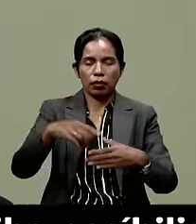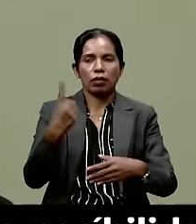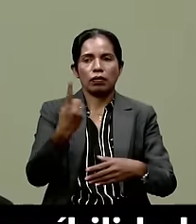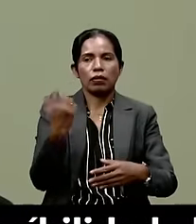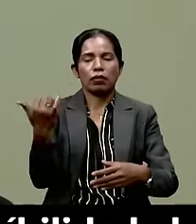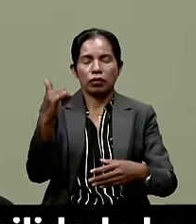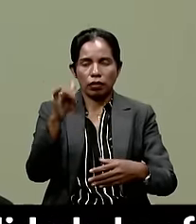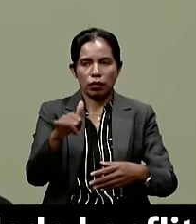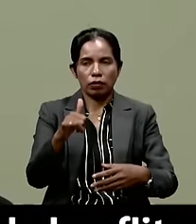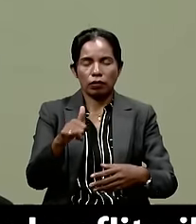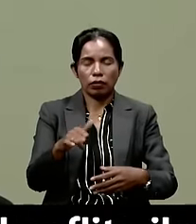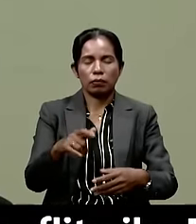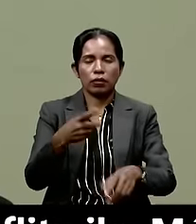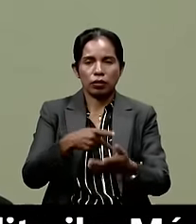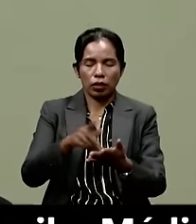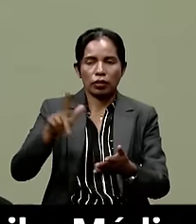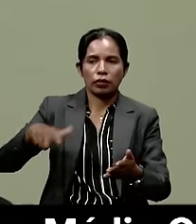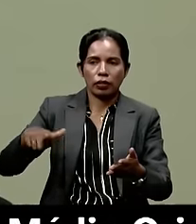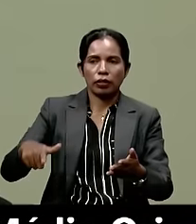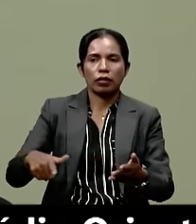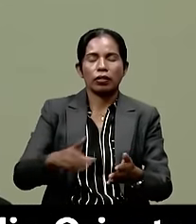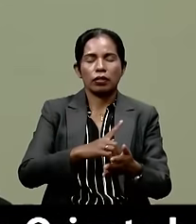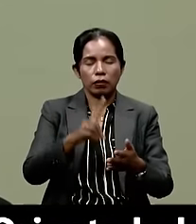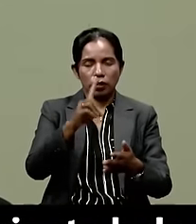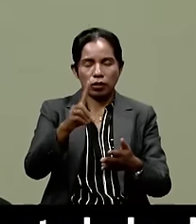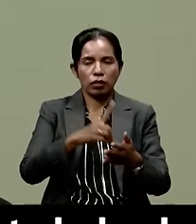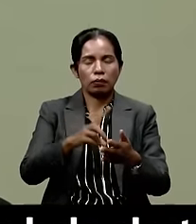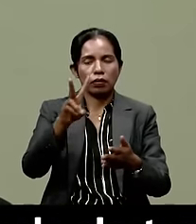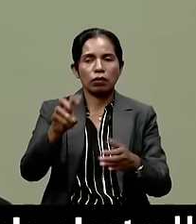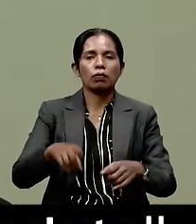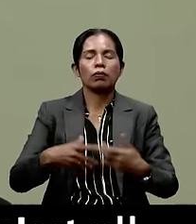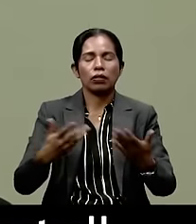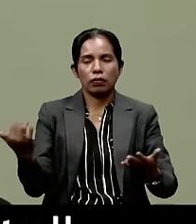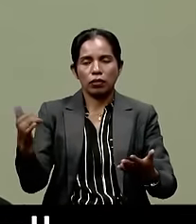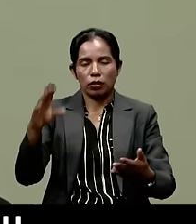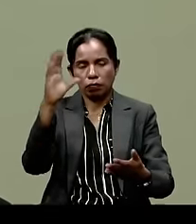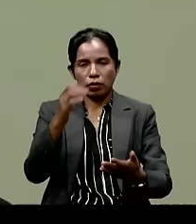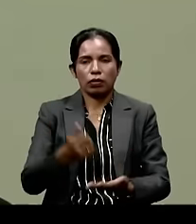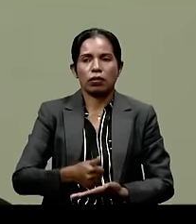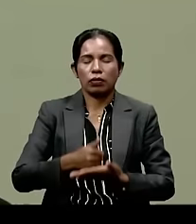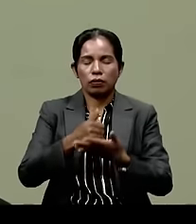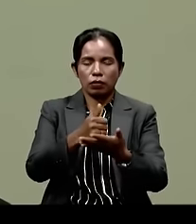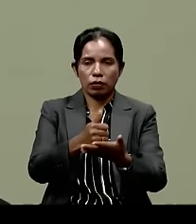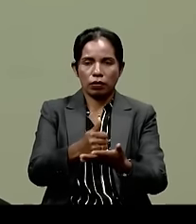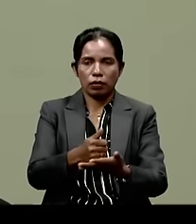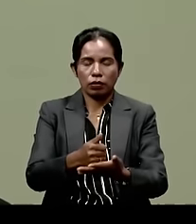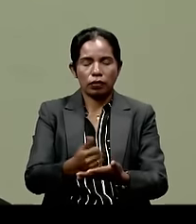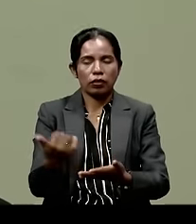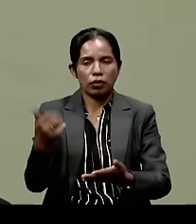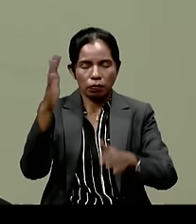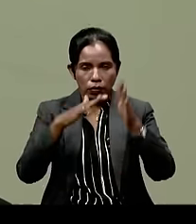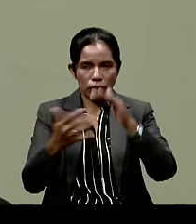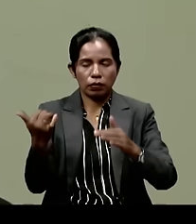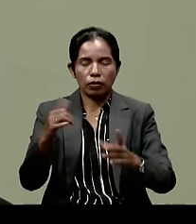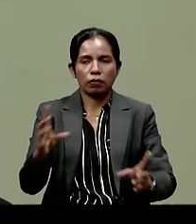sira na bemak atrasado atrasado tia semana ida ka semana ruang in sama sira buka solusang ori bele resolve sira ne problema na bemak sira